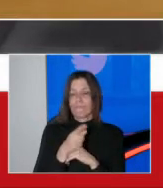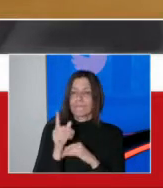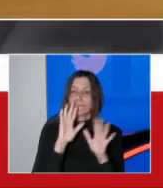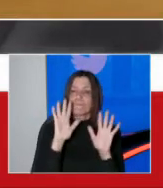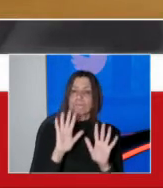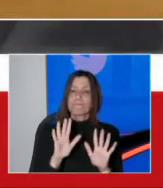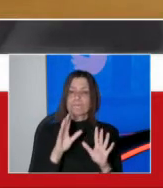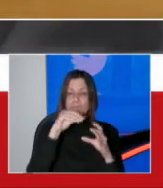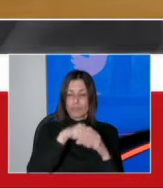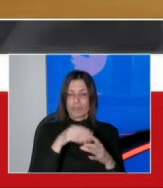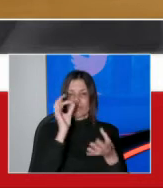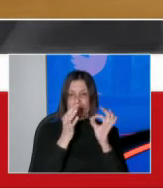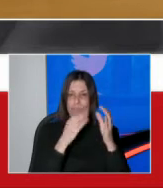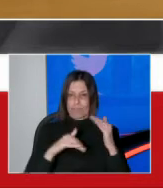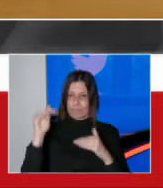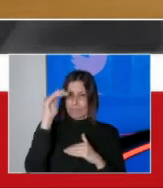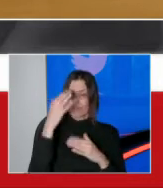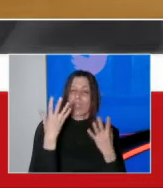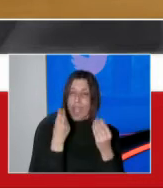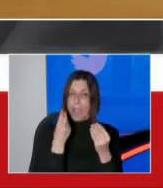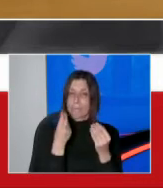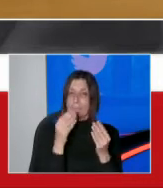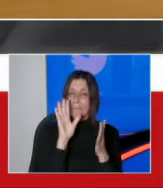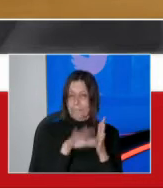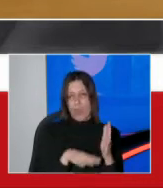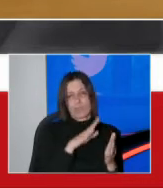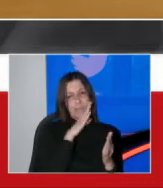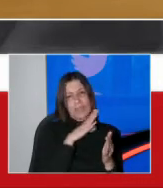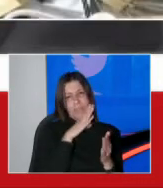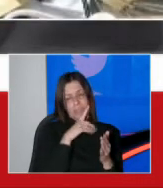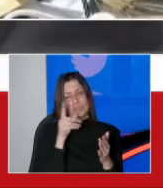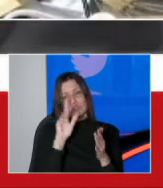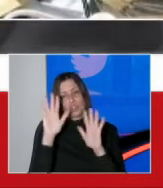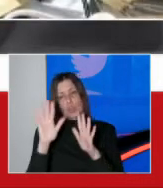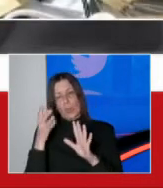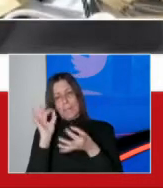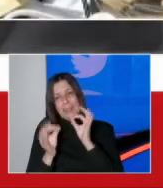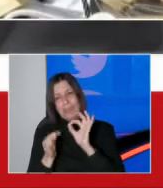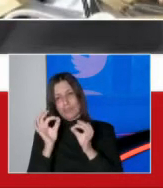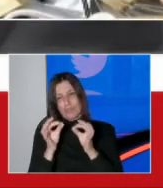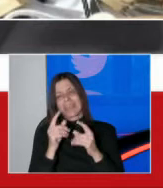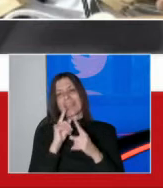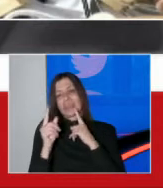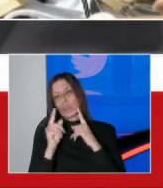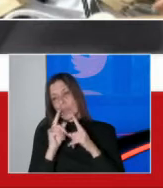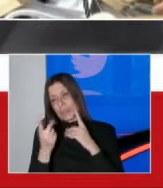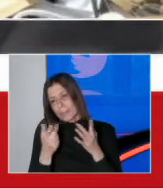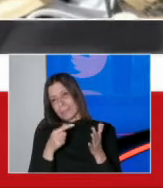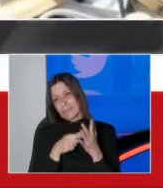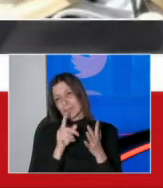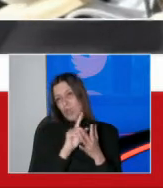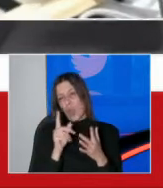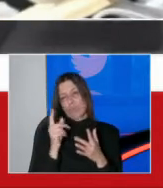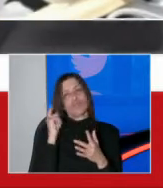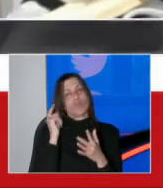שידור מבית המשפט העליון הרבה פחות בעייתי מאשר שידור מבתי המשפט הדיוניים, מפני שלא